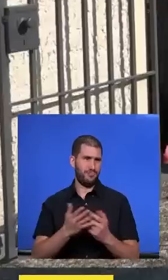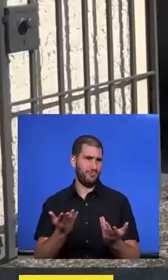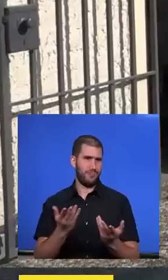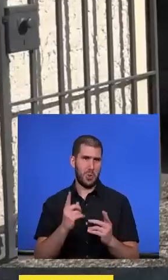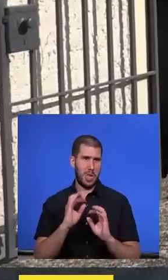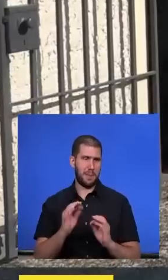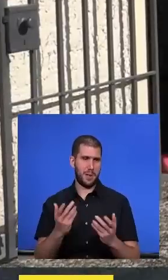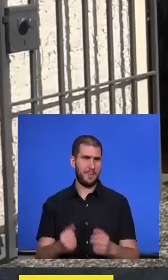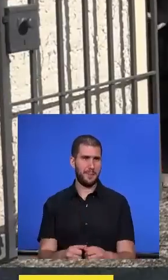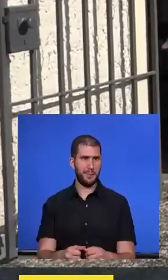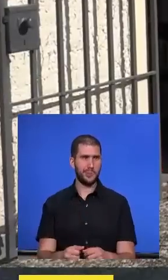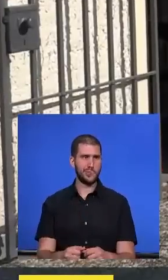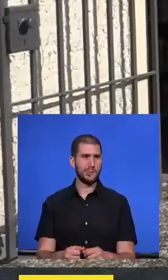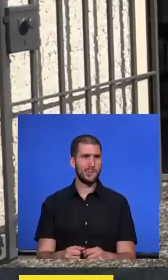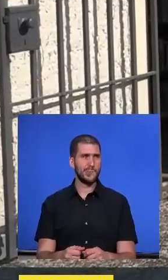that.